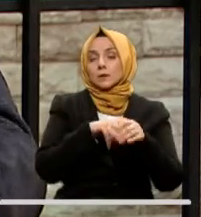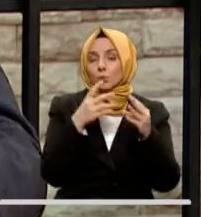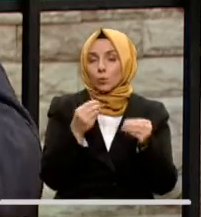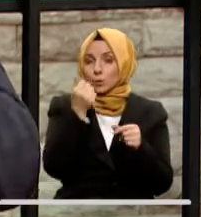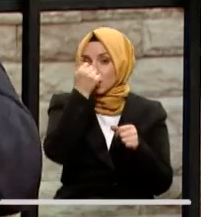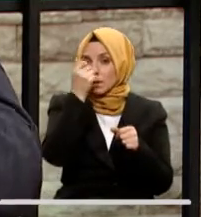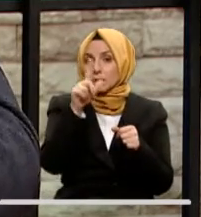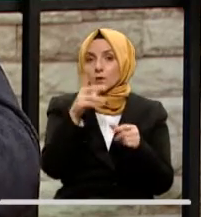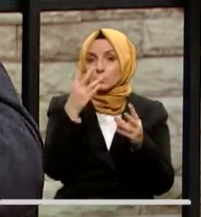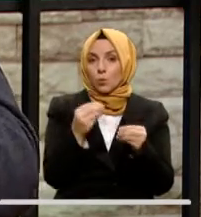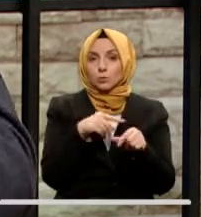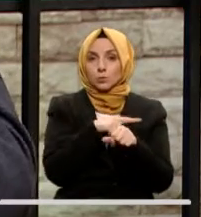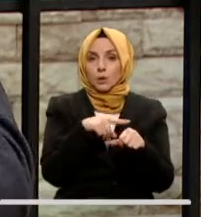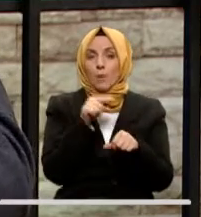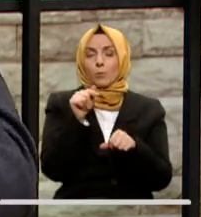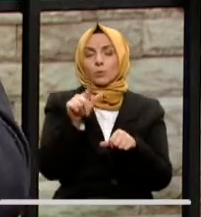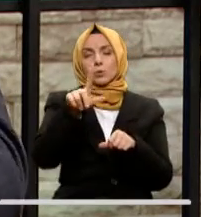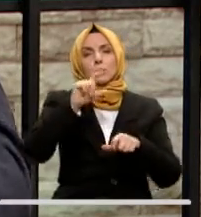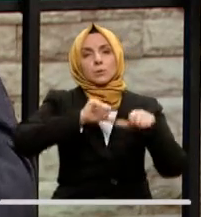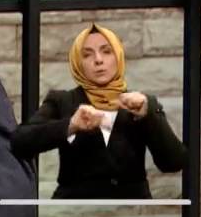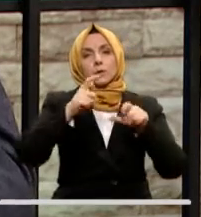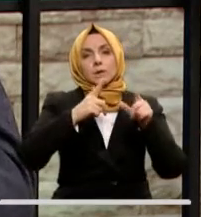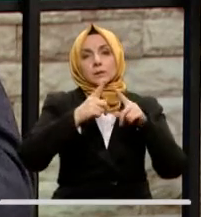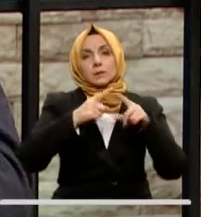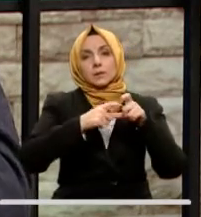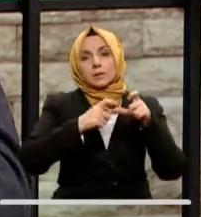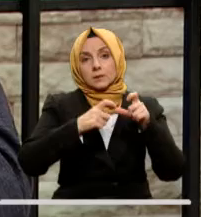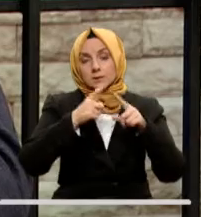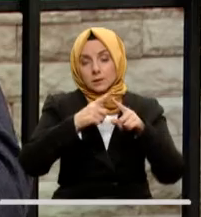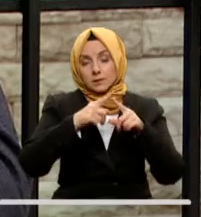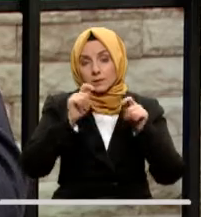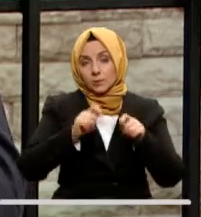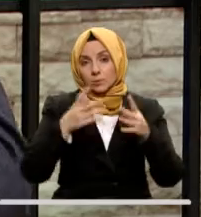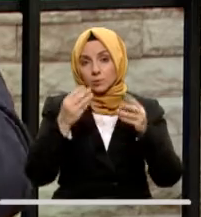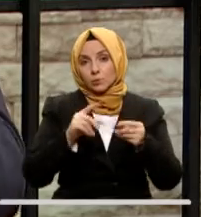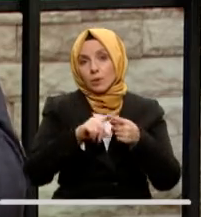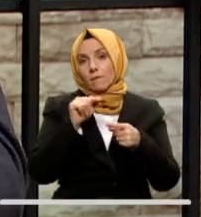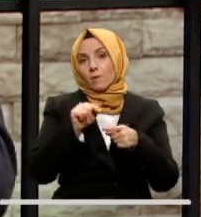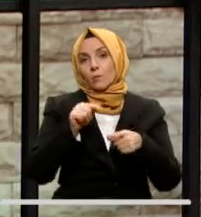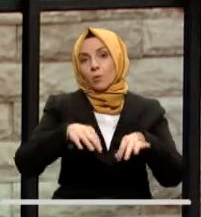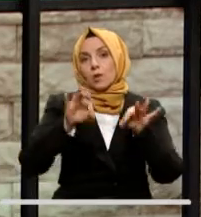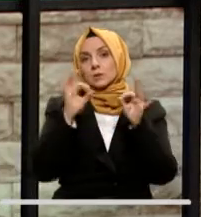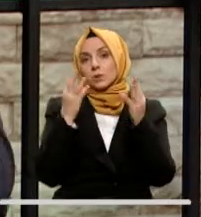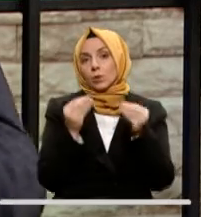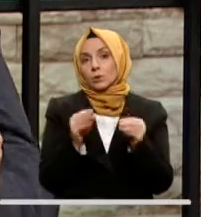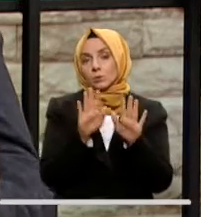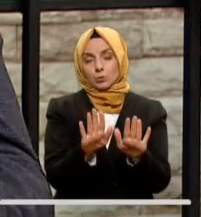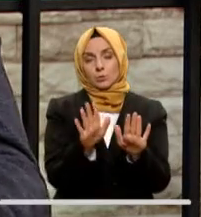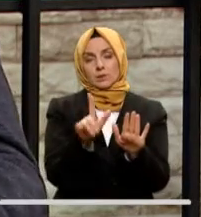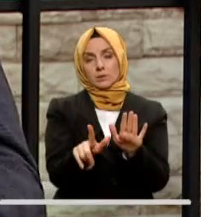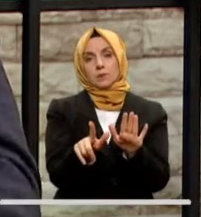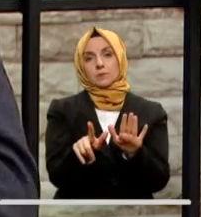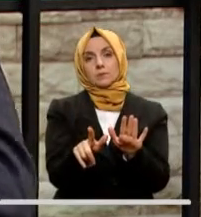işlenmiş olacak laboratuvar testlerinden geçmiş olacak ve hazır bir şekilde dolapta bekliyor olacak ki lazım olduğunda hemen onu